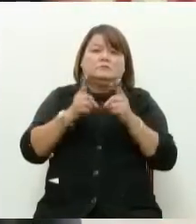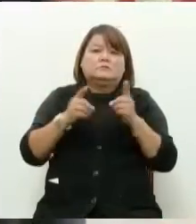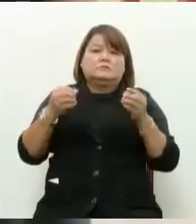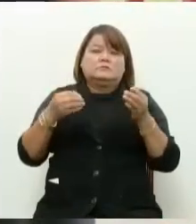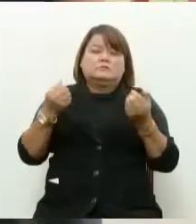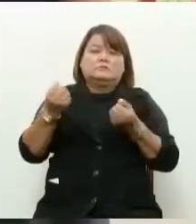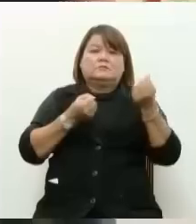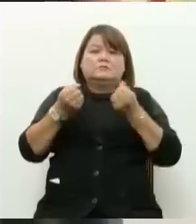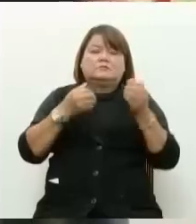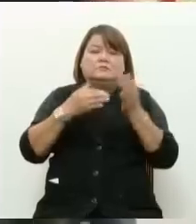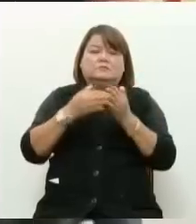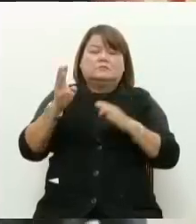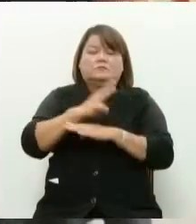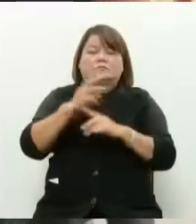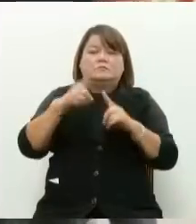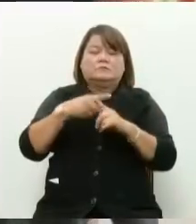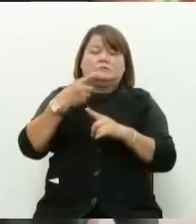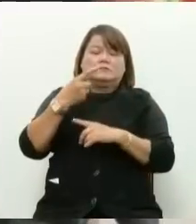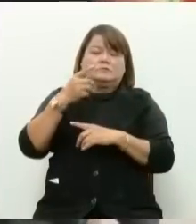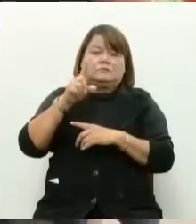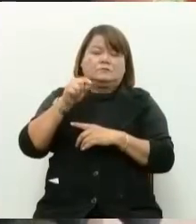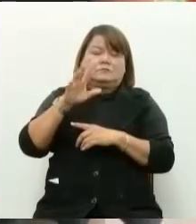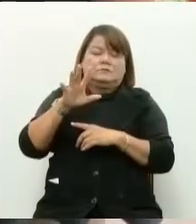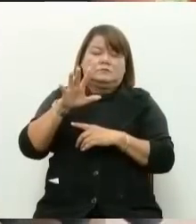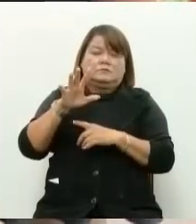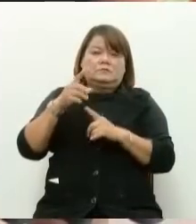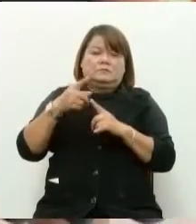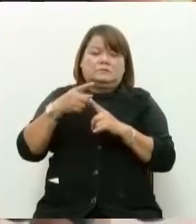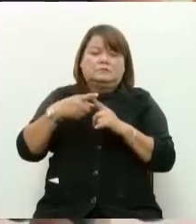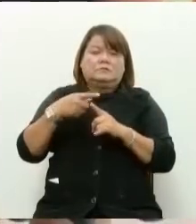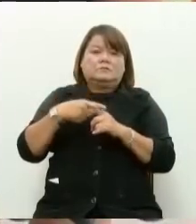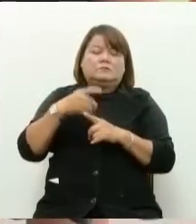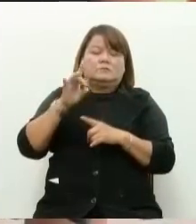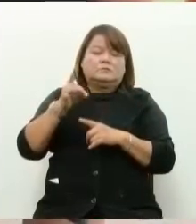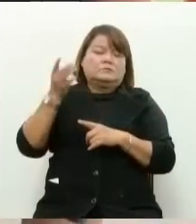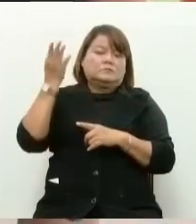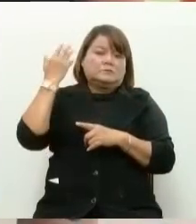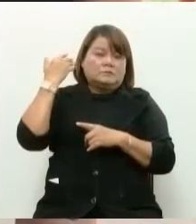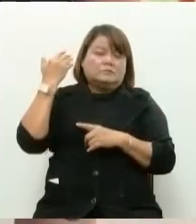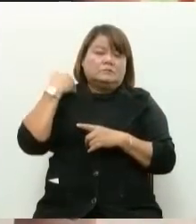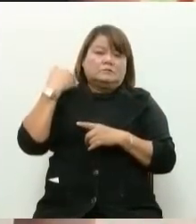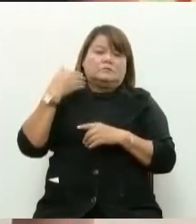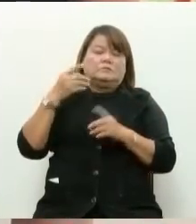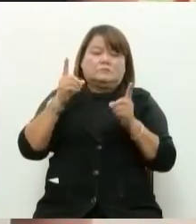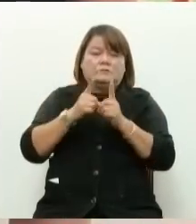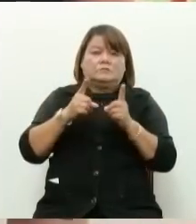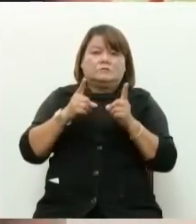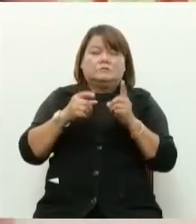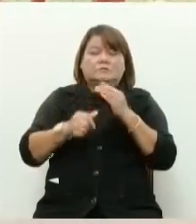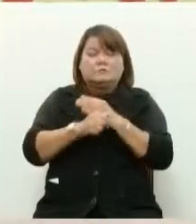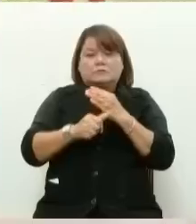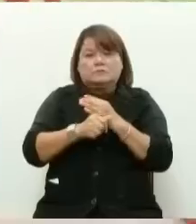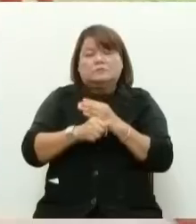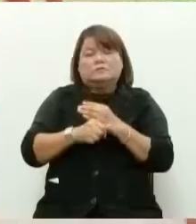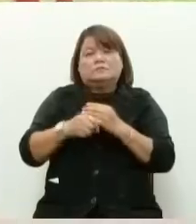บัติเหตุตั้งแต่วันที่25สิงหาคมนะคะจนมาถึงวันนี้นะคะซึ่งในตอนแรกที่ประสบอุบัติเหตุนะคะก็เ